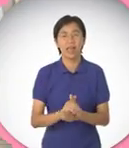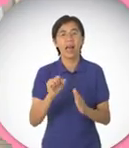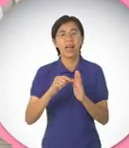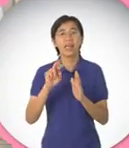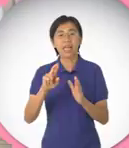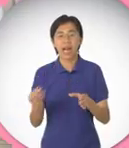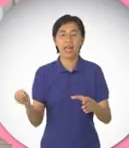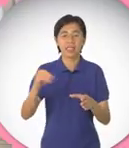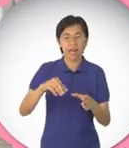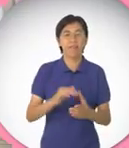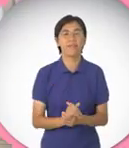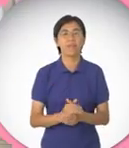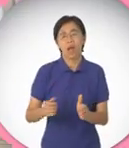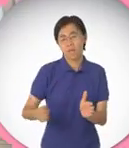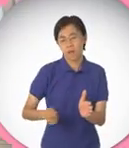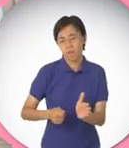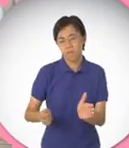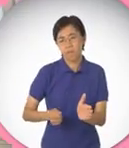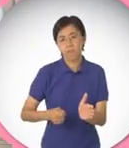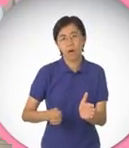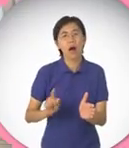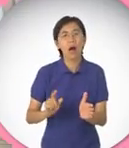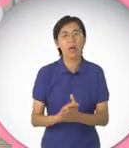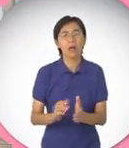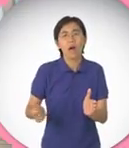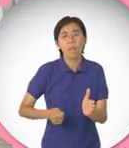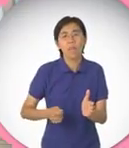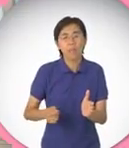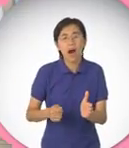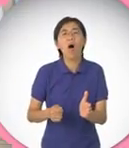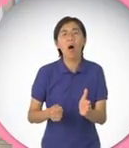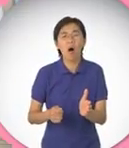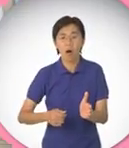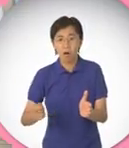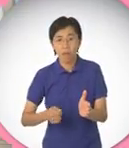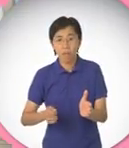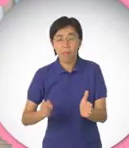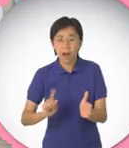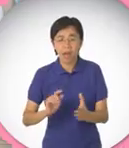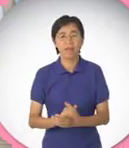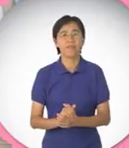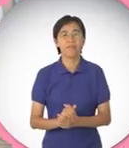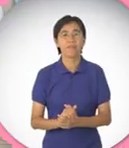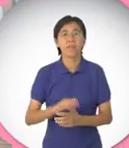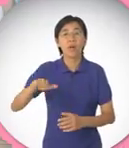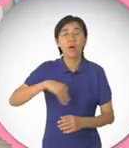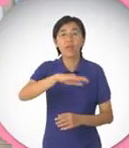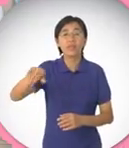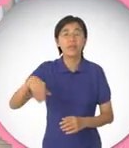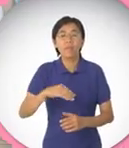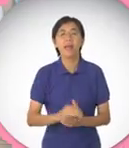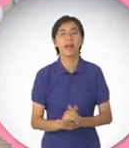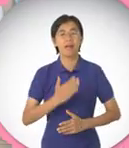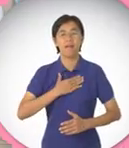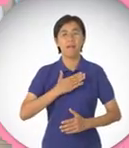ริมนี่ช่วยในด้านไหนครับ ลดขั้นตอนการทำงานค่ะก็คือโดยปกติแล้วเนี่ยถ้าเราไม่ได้ใส่เนี่ยเราจะต้อง